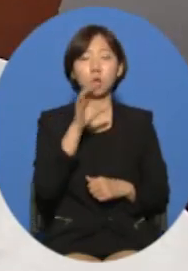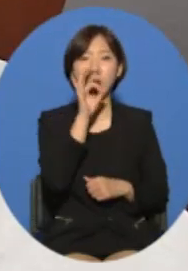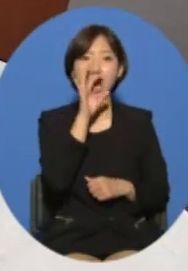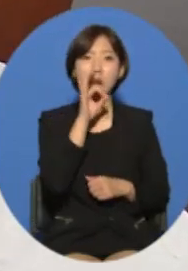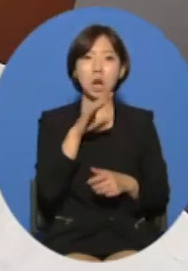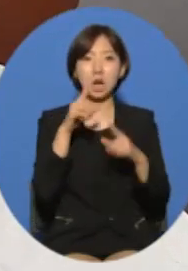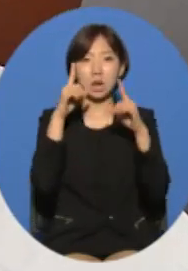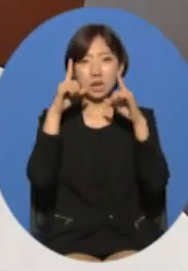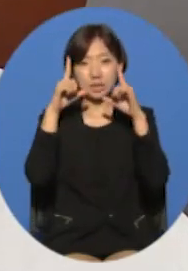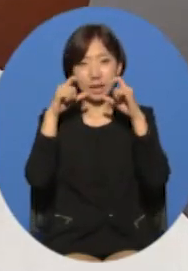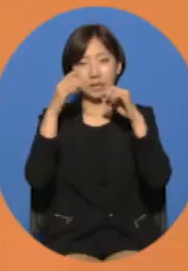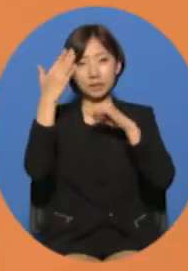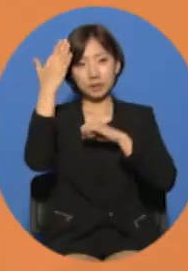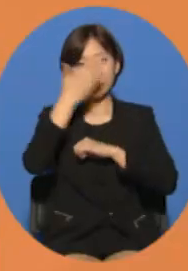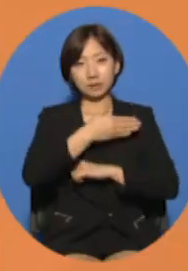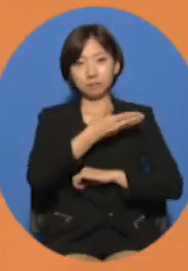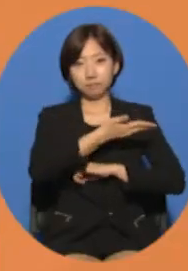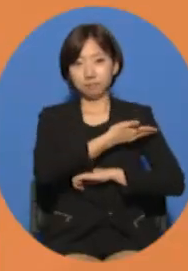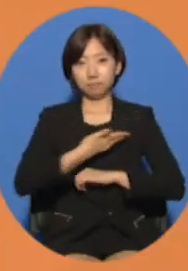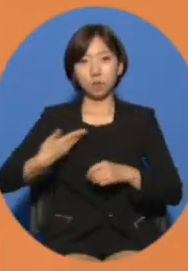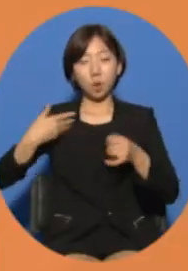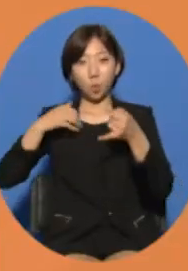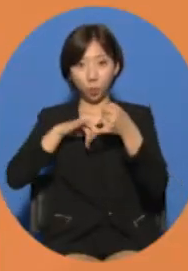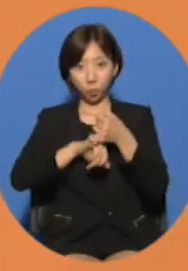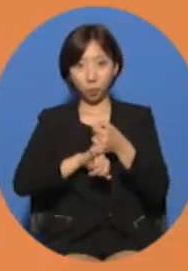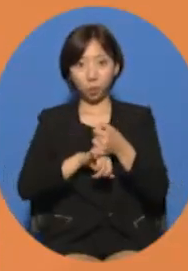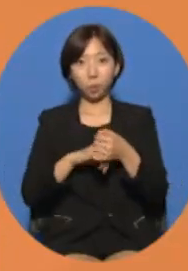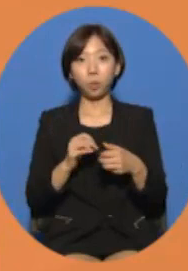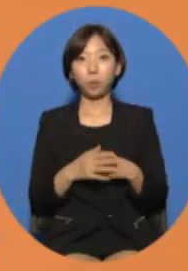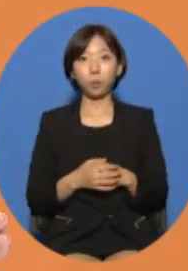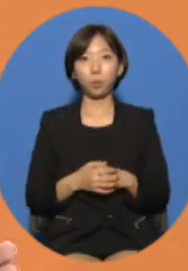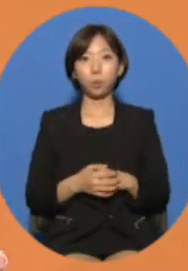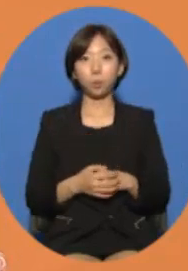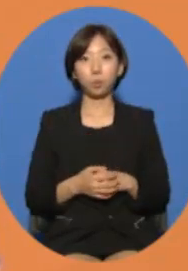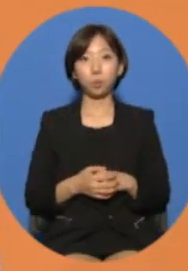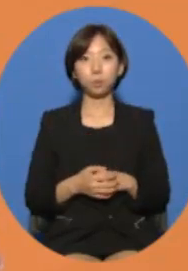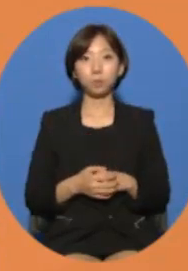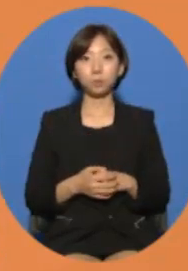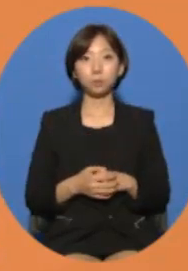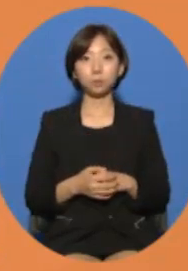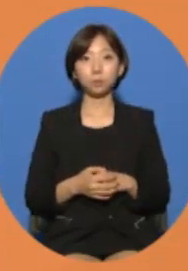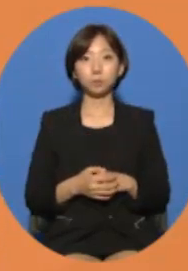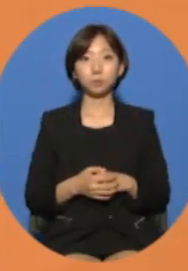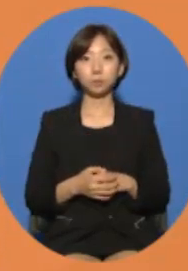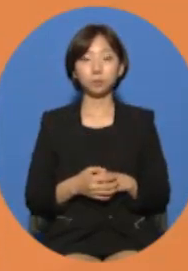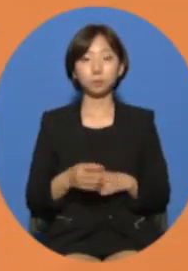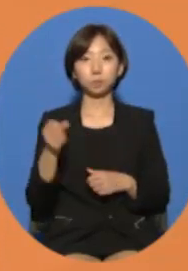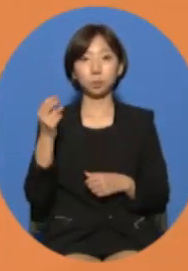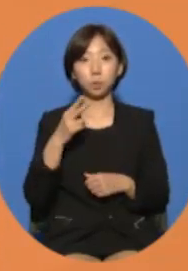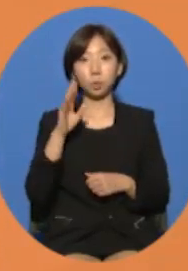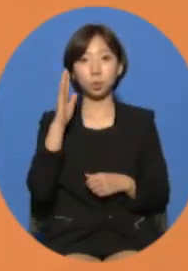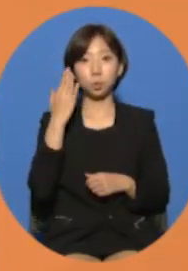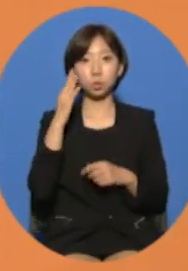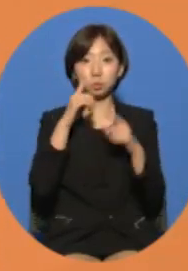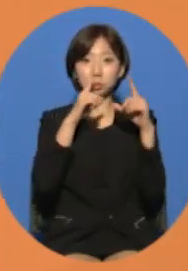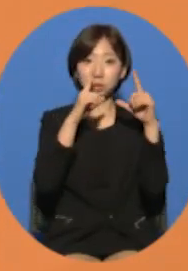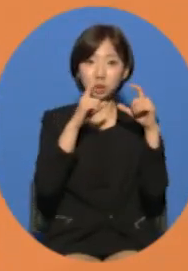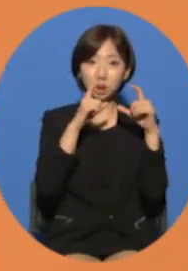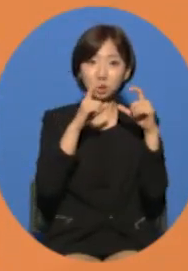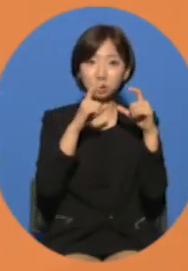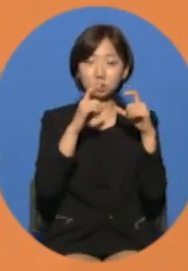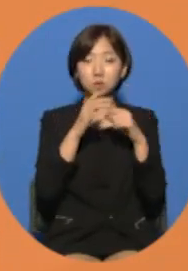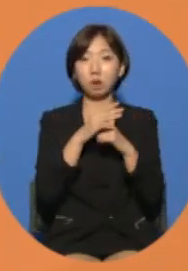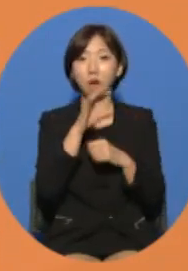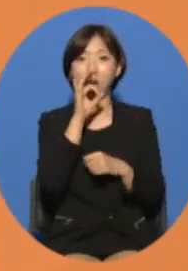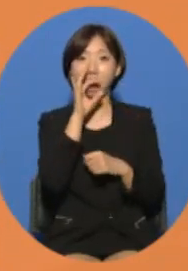네. 죄송하지만 안 됩니다. 알겠습니다. 네. 그리고 뭐 요즘에는 사진을 그냥 직접 촬영하시거나 캡처하시는 분들도 많이 계시잖아요. 그건 안 됩니다.